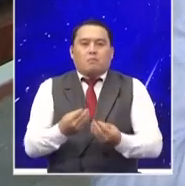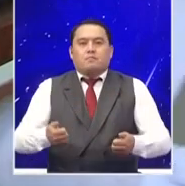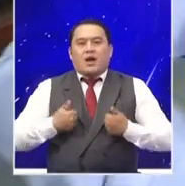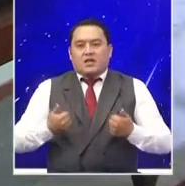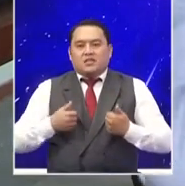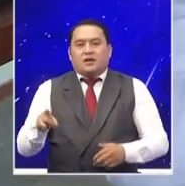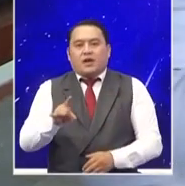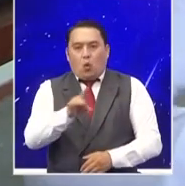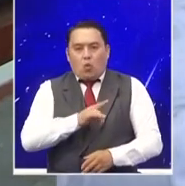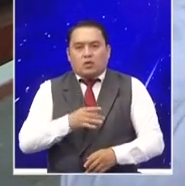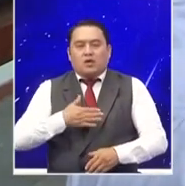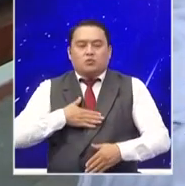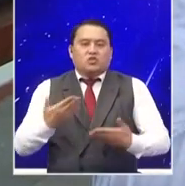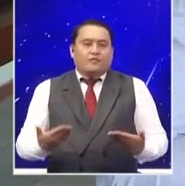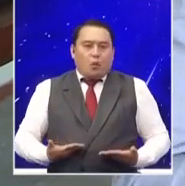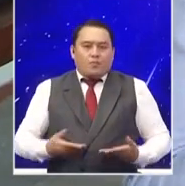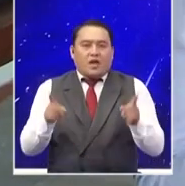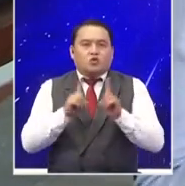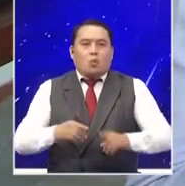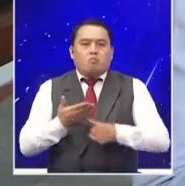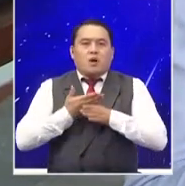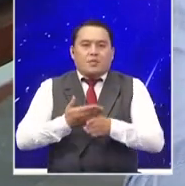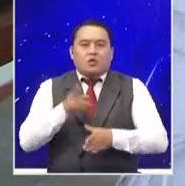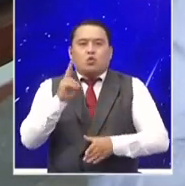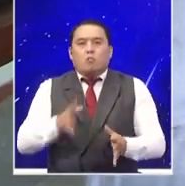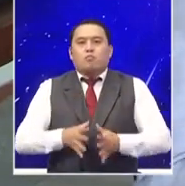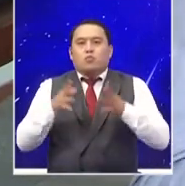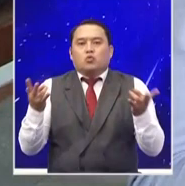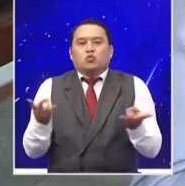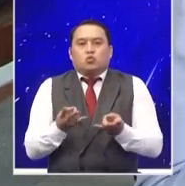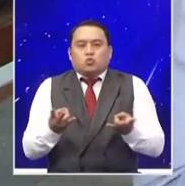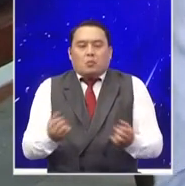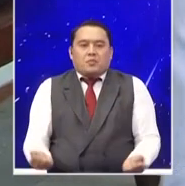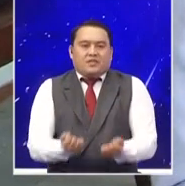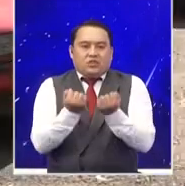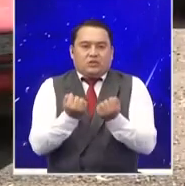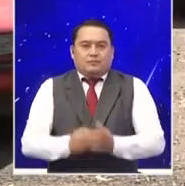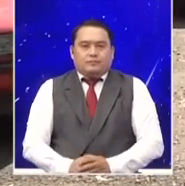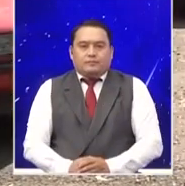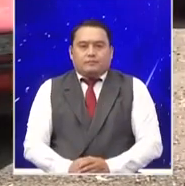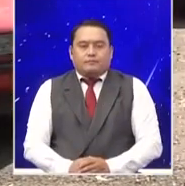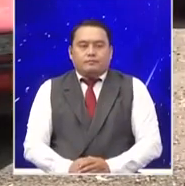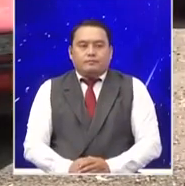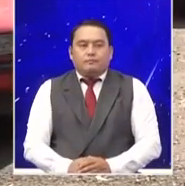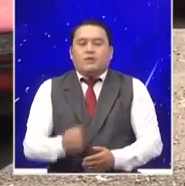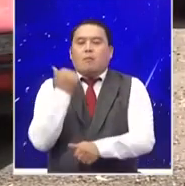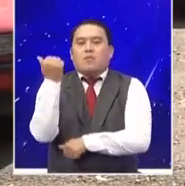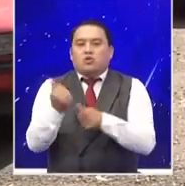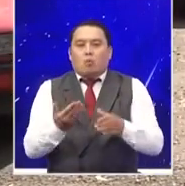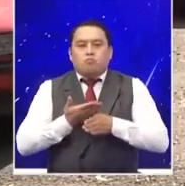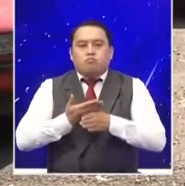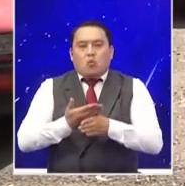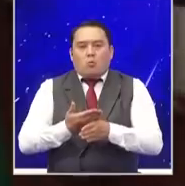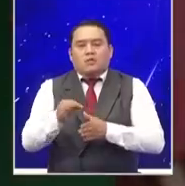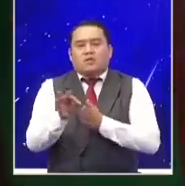полезным региону, в котором живу. В особенности помогать тем, кто больше всего нуждается в поддержке. Материальную помощь накануне